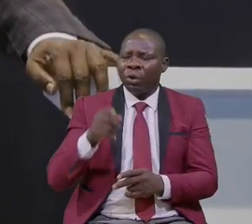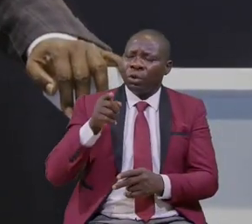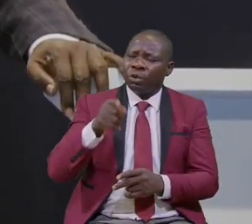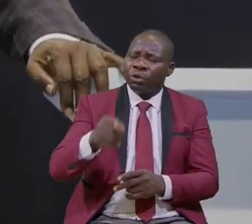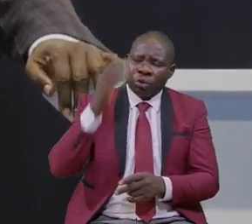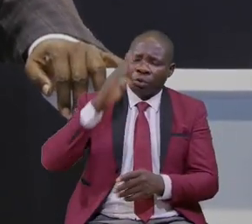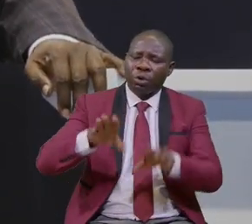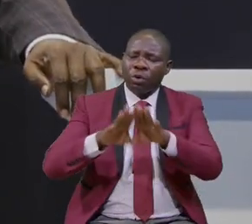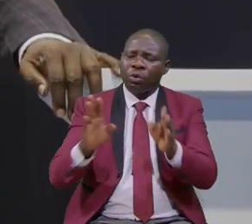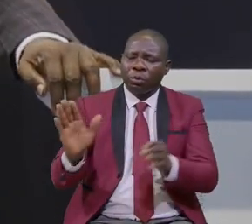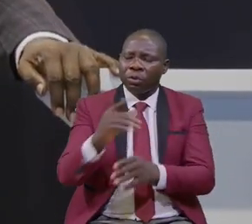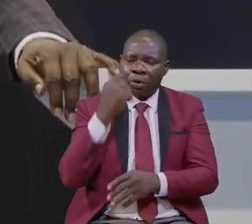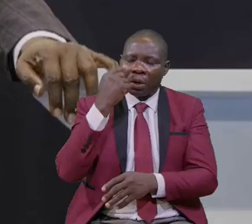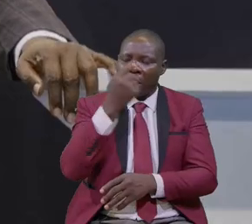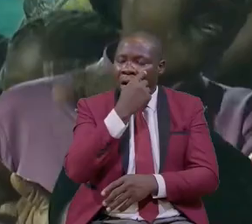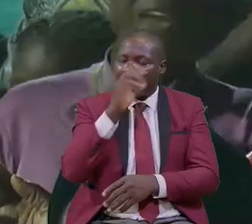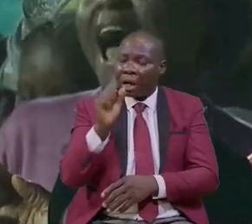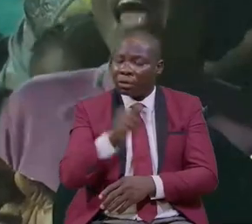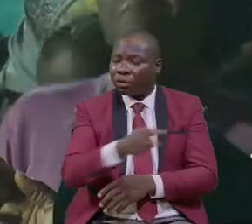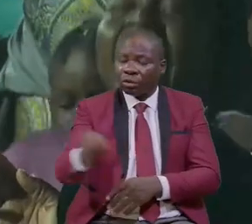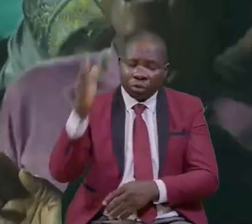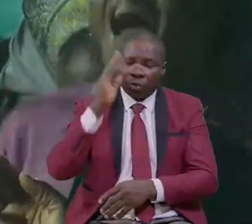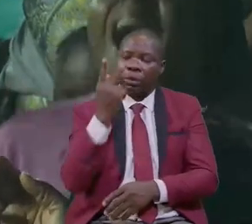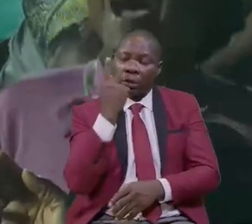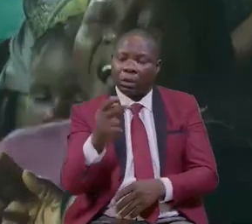Tu vas ouvrir tes yeux et tu vas voir.